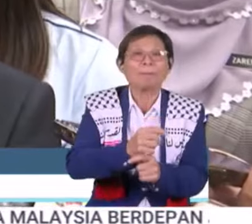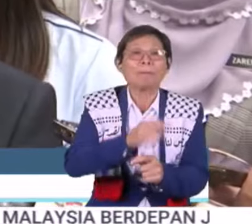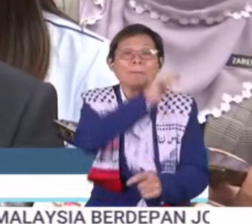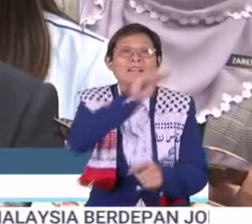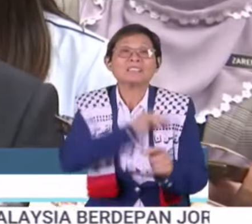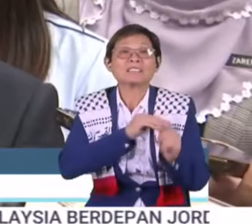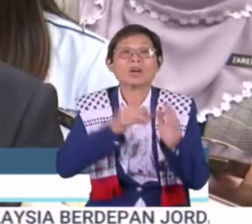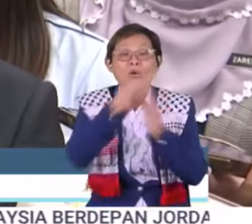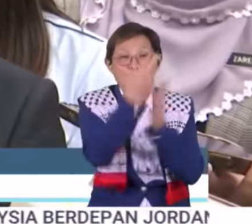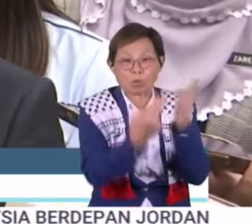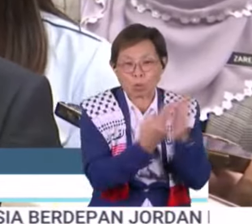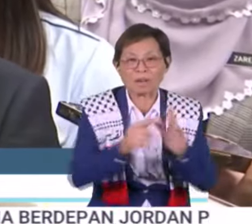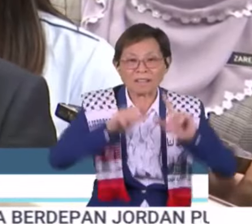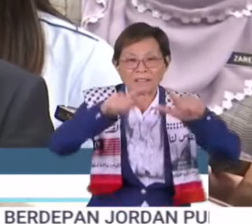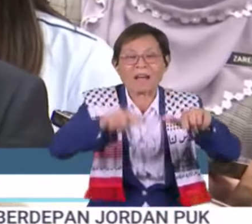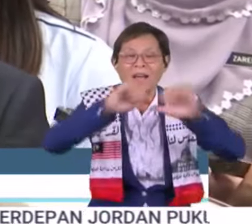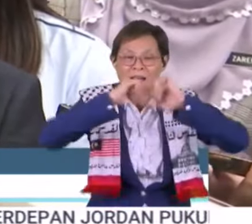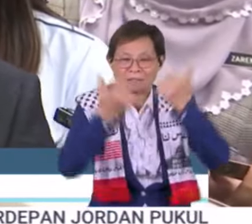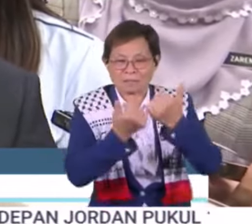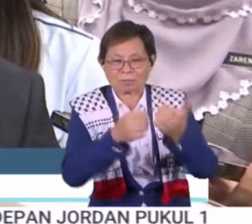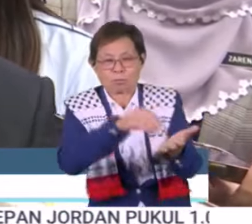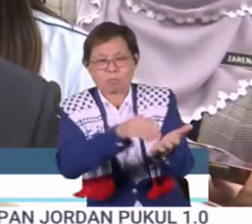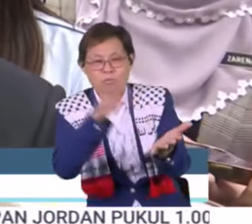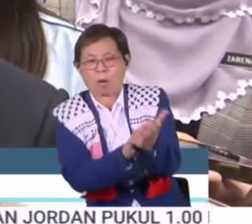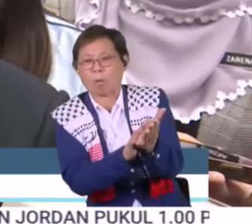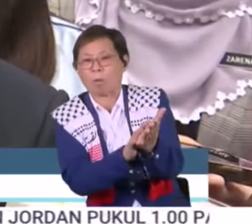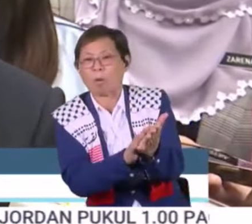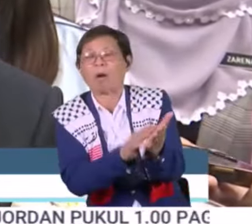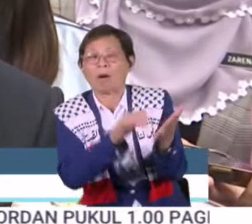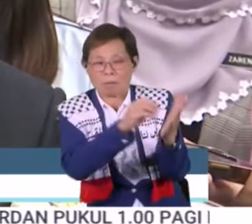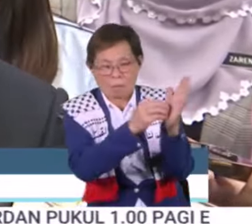agensi diwartakan. Nah, itu akan menjadi